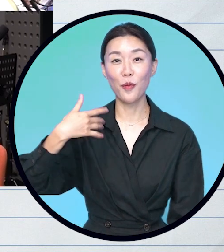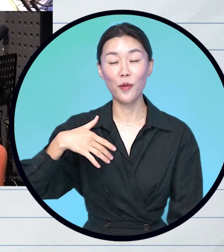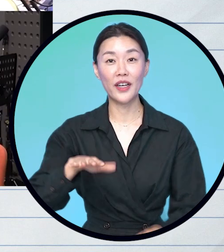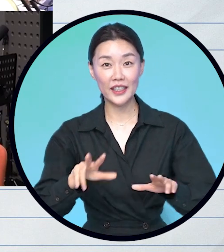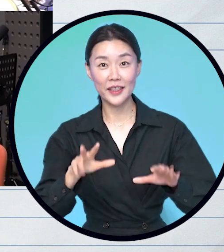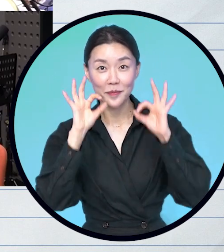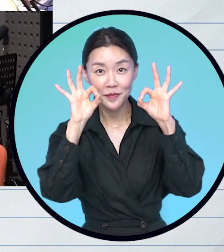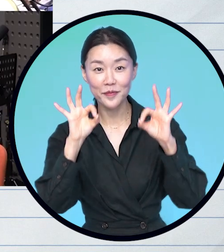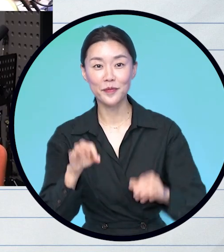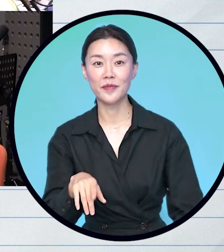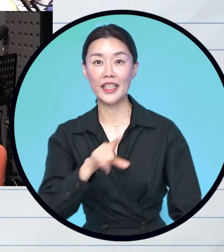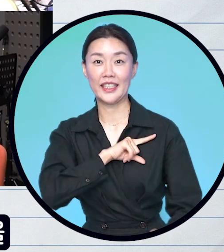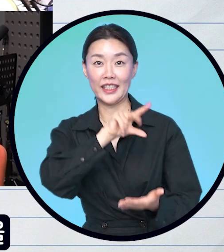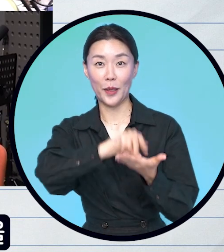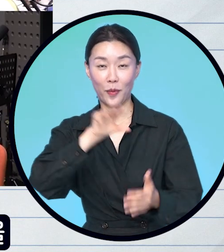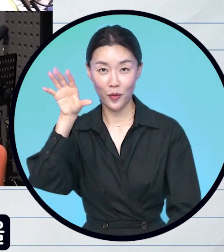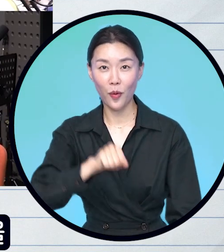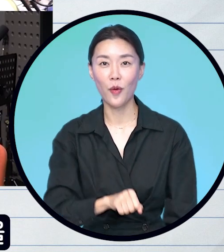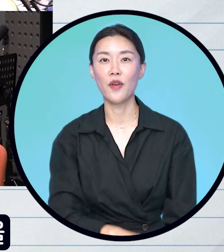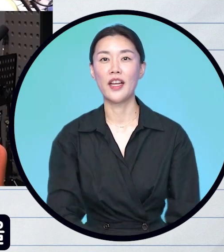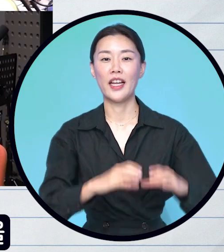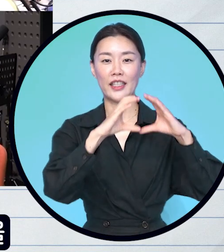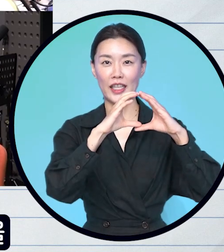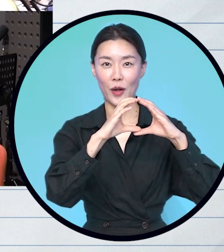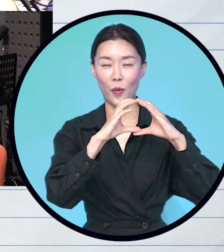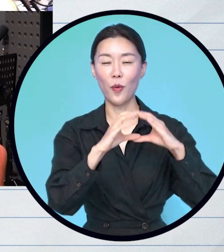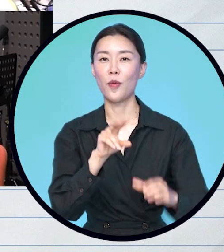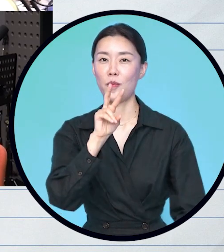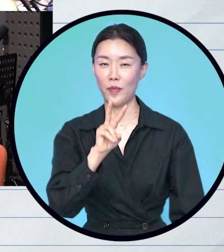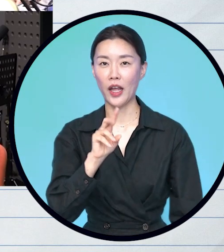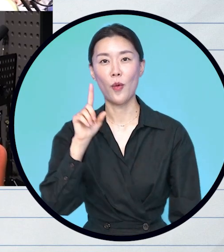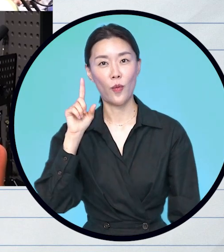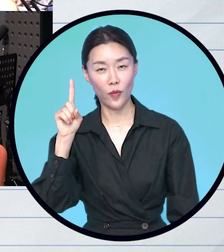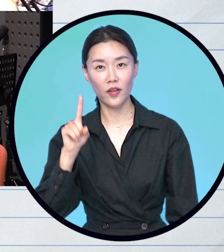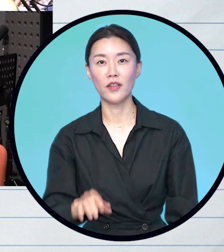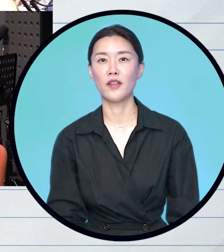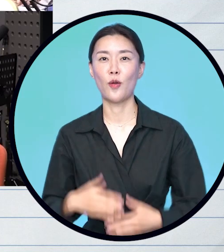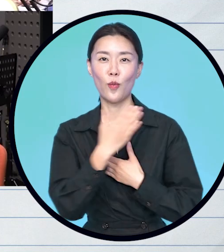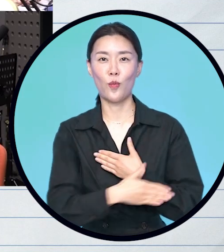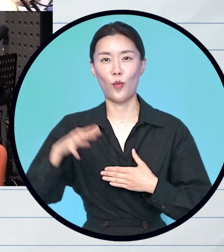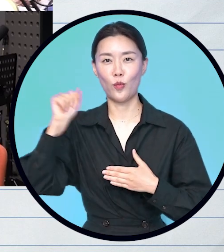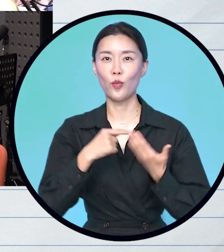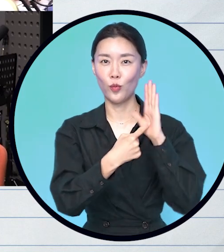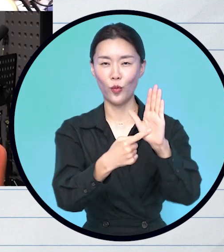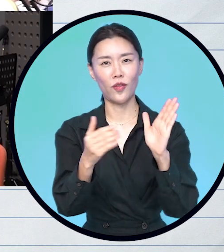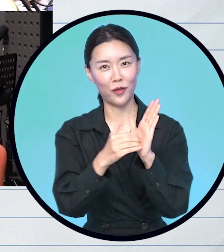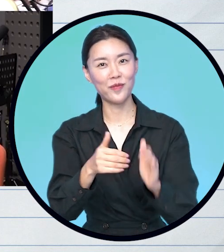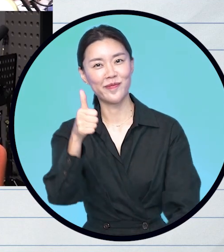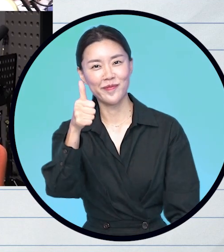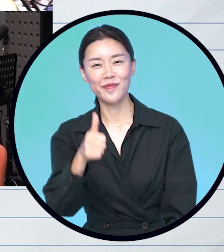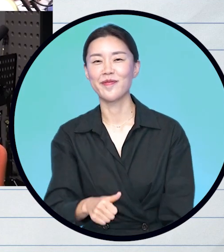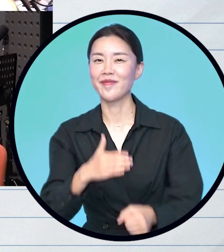지금 와, 이 제목을 아예 그냥 제로 바이 원 러브송을 그렇죠. 야, 이 몸으로 아주 그냥 표현을 야무지게